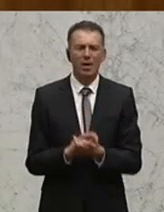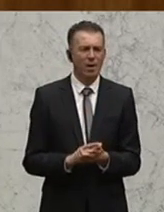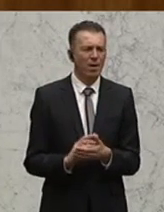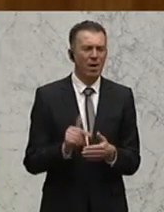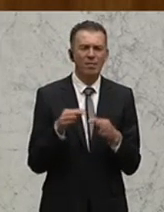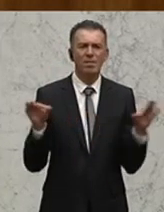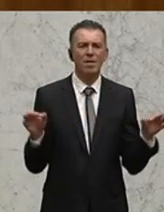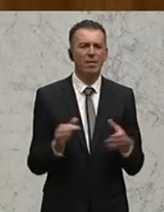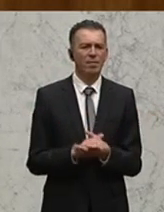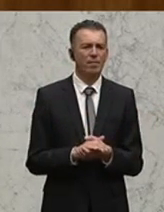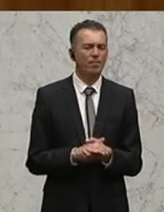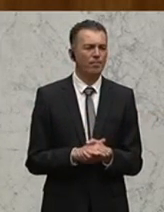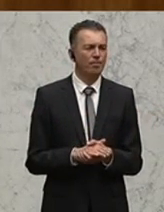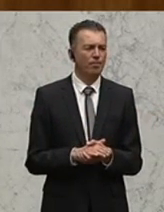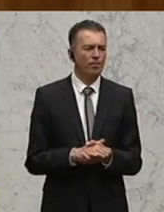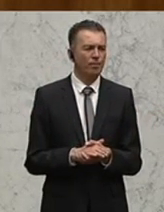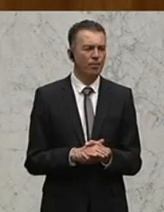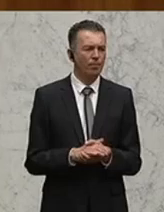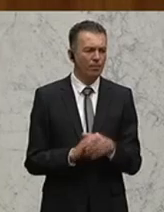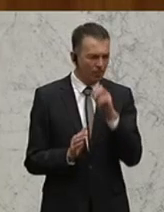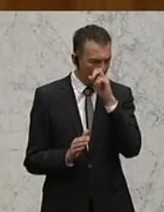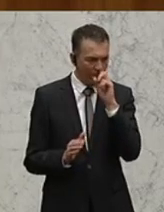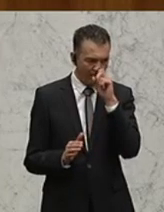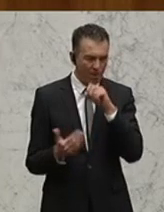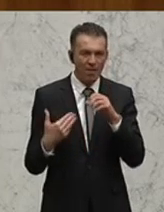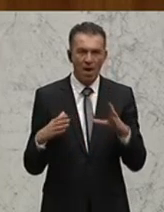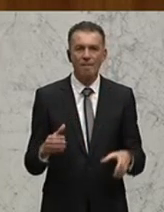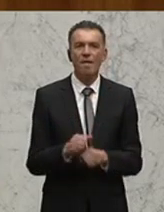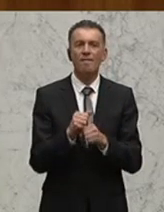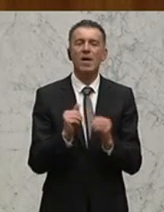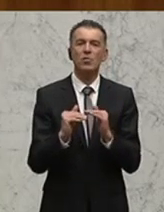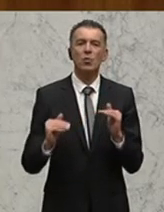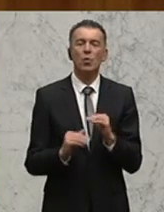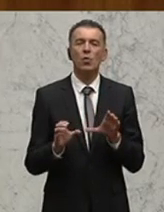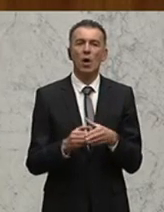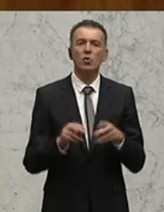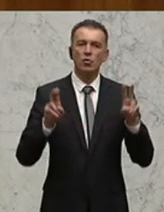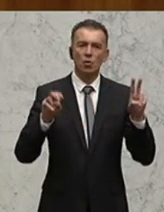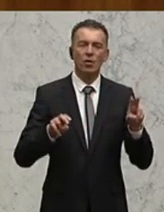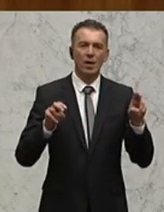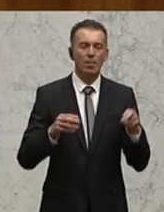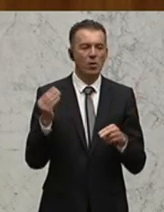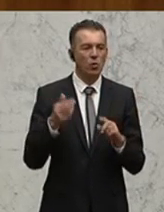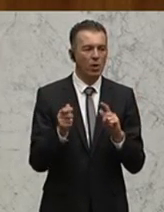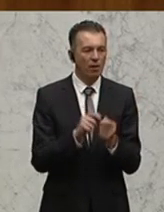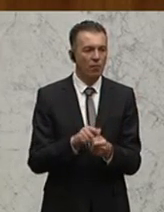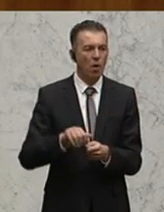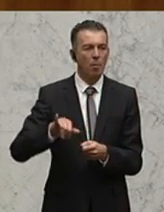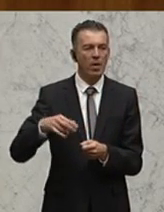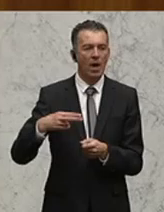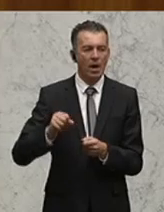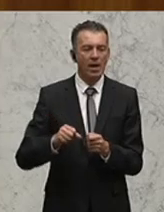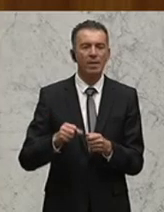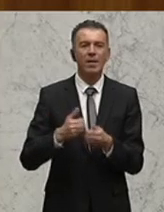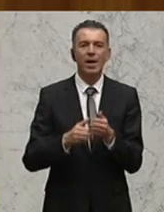den ersten Satz gesagt hat, als wir einen Verfassungsunterausschuss hatten zum Thema Schulreform, wo IHS und Rechnungshof und alle mit dabei